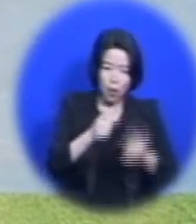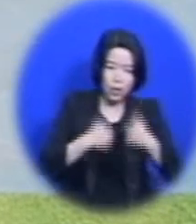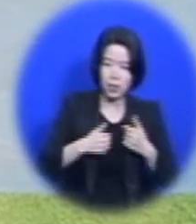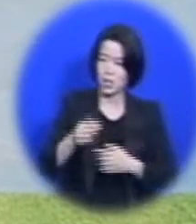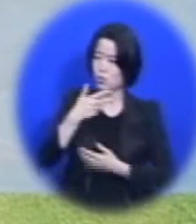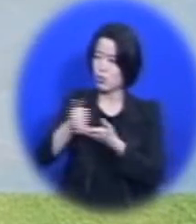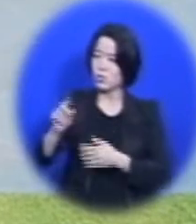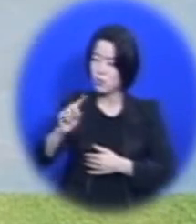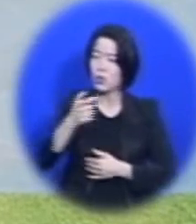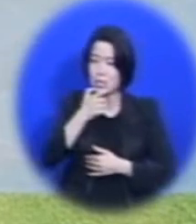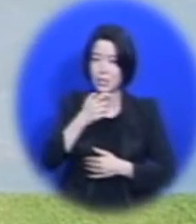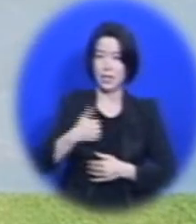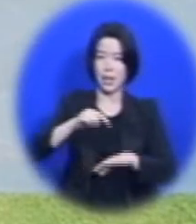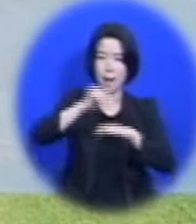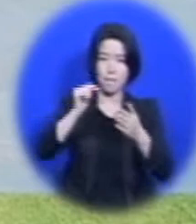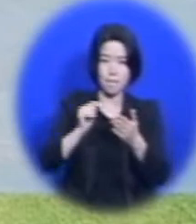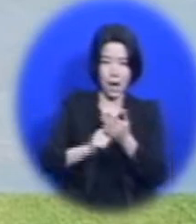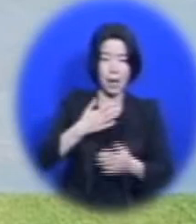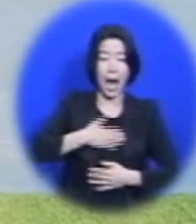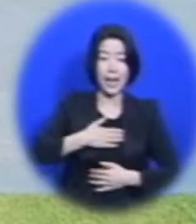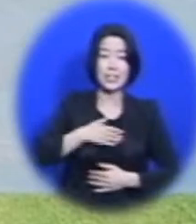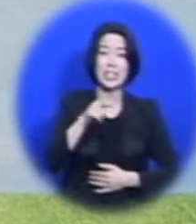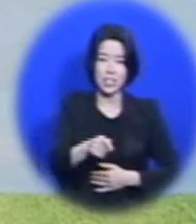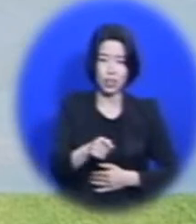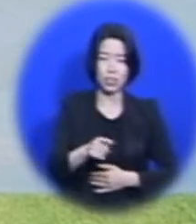뭘 싫어하는지 내 마음에 깨달아지는 바로 그것이